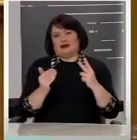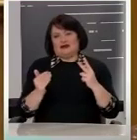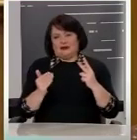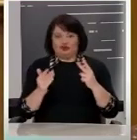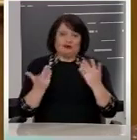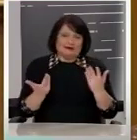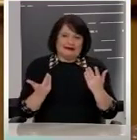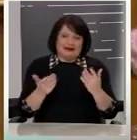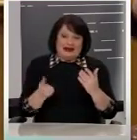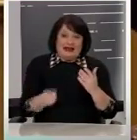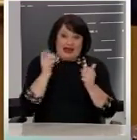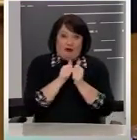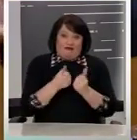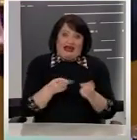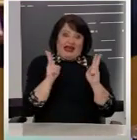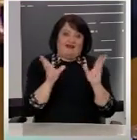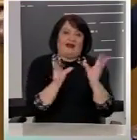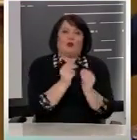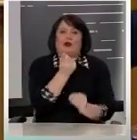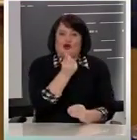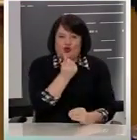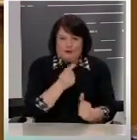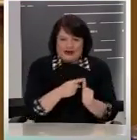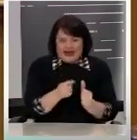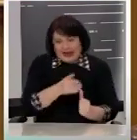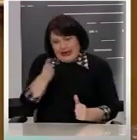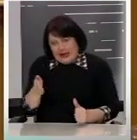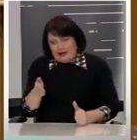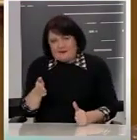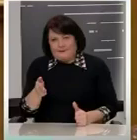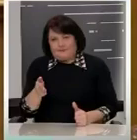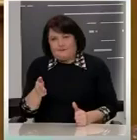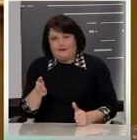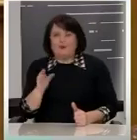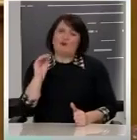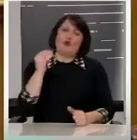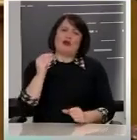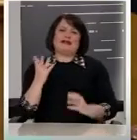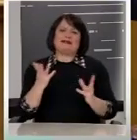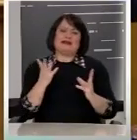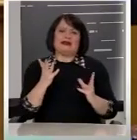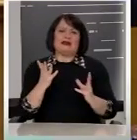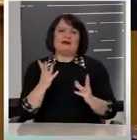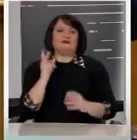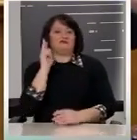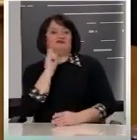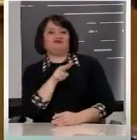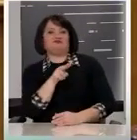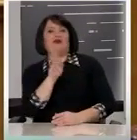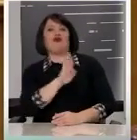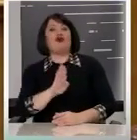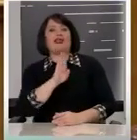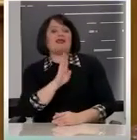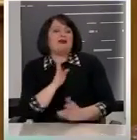μία είναι νεοφιλελεύθεριστα οικονομικά πιο πολύ, η άλλη είναι πιο πολιτιστική, δεν ξέρω γιατί βλέπω τον κύριο Βορύδη,